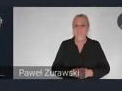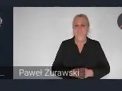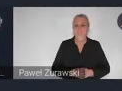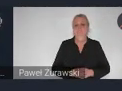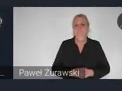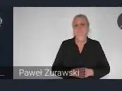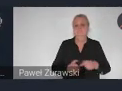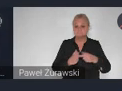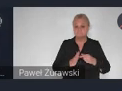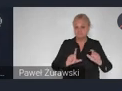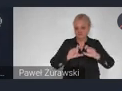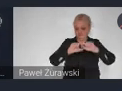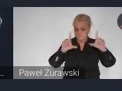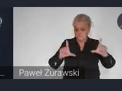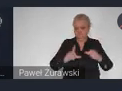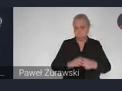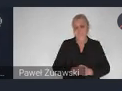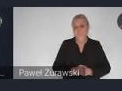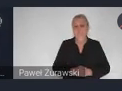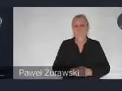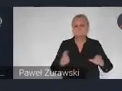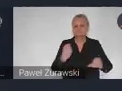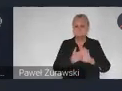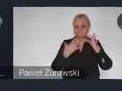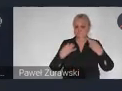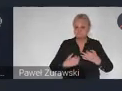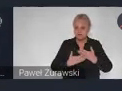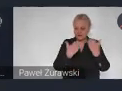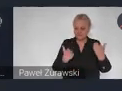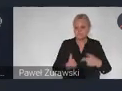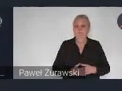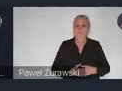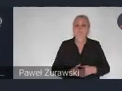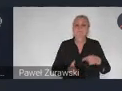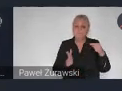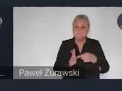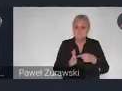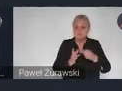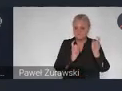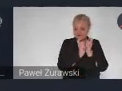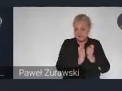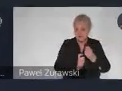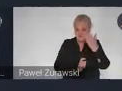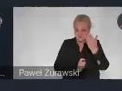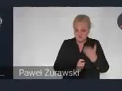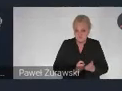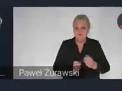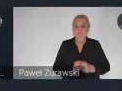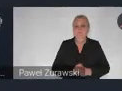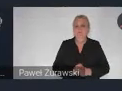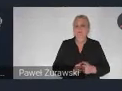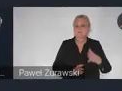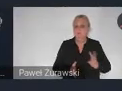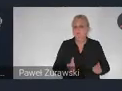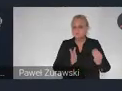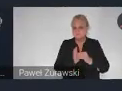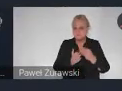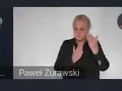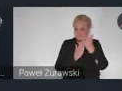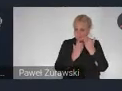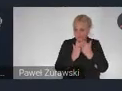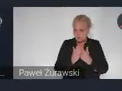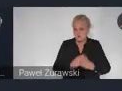na tym slajdzie przedstawiłam Państwu te wskaźniki które zostały ujęte w programie